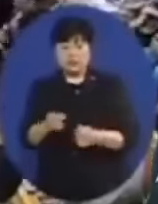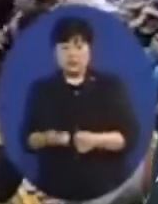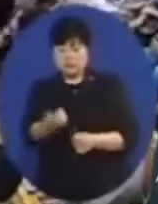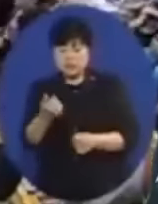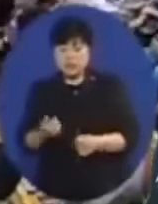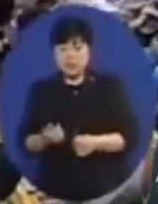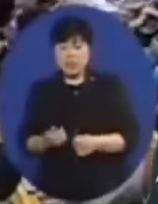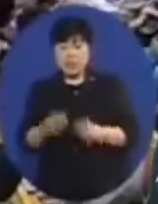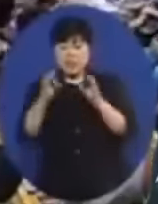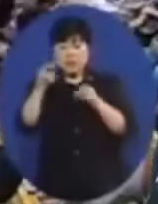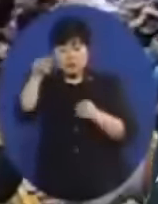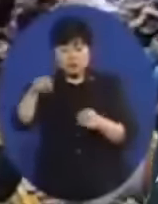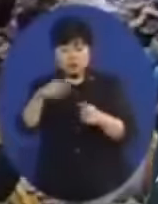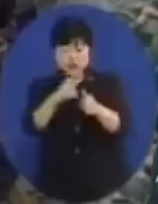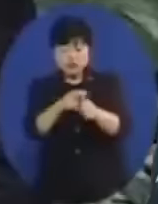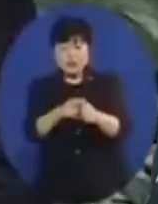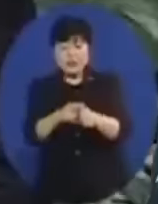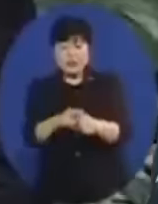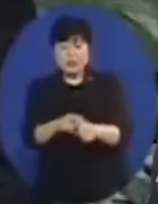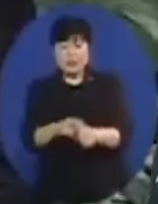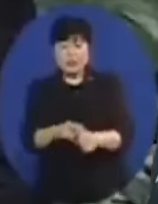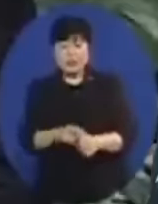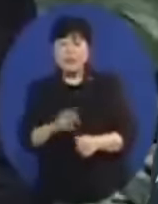김구 선생에게 알려야 되겠다고